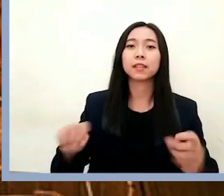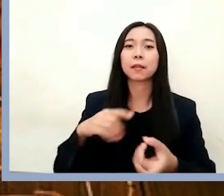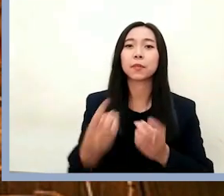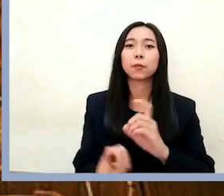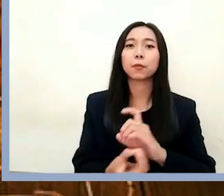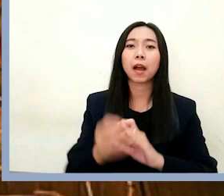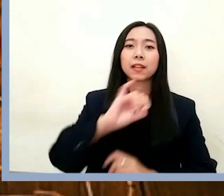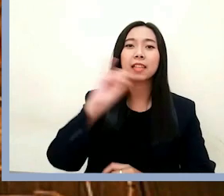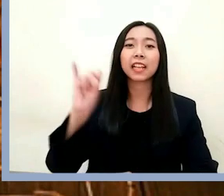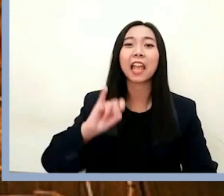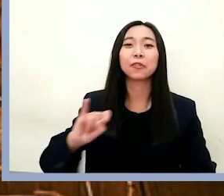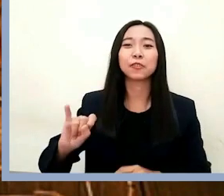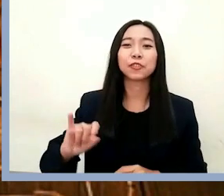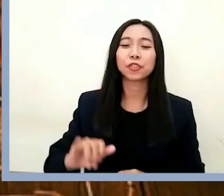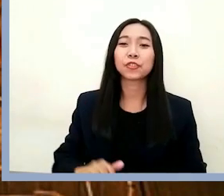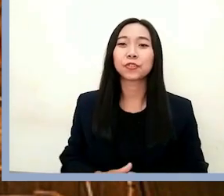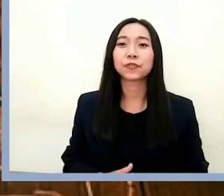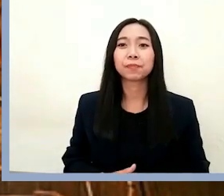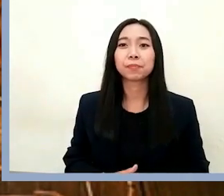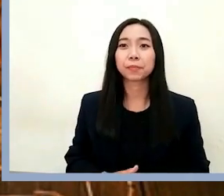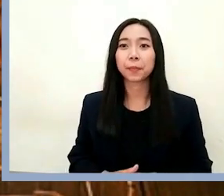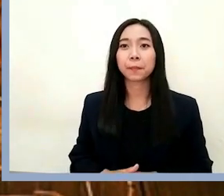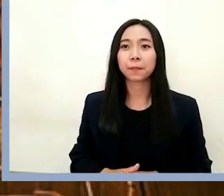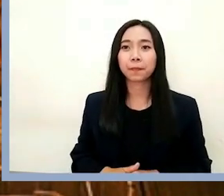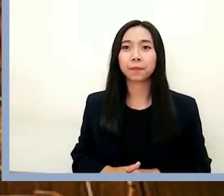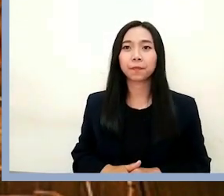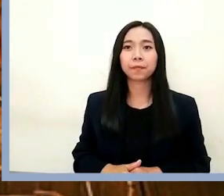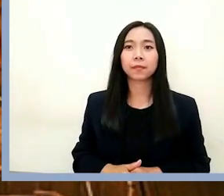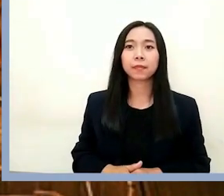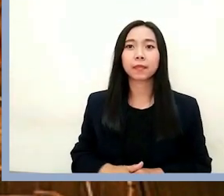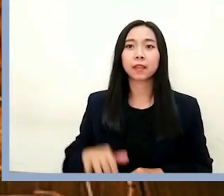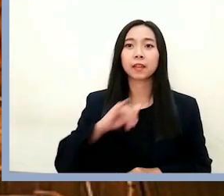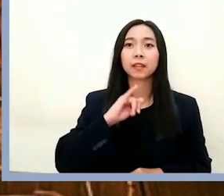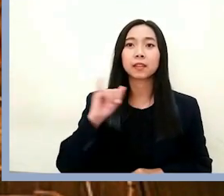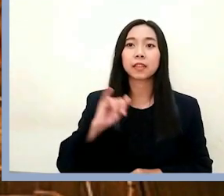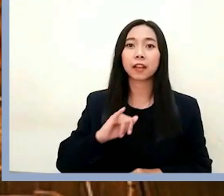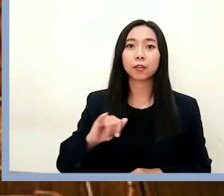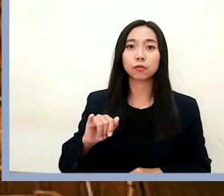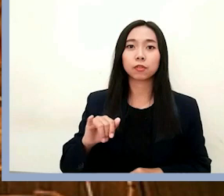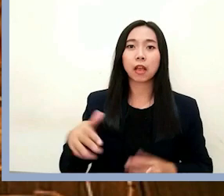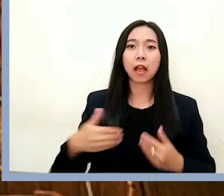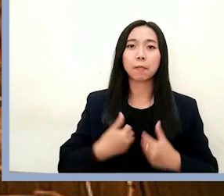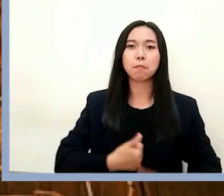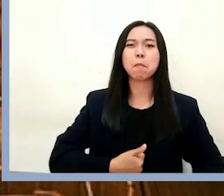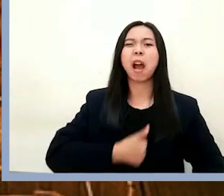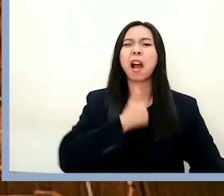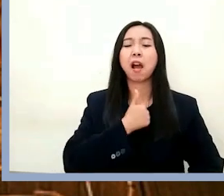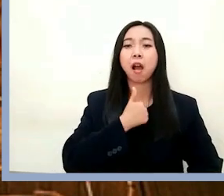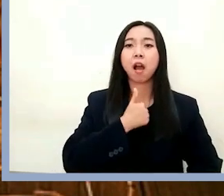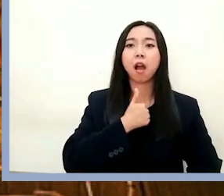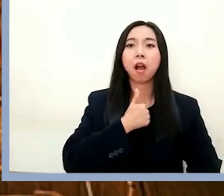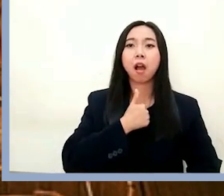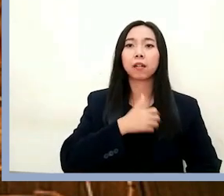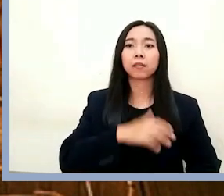Kenapa oleh karena sakit Walaupun dia dikucilkan dia punya kebanggaan dia punya